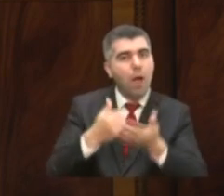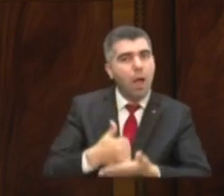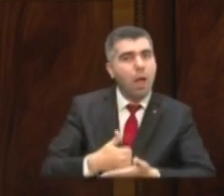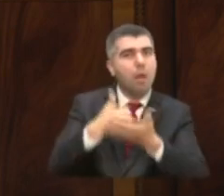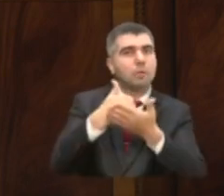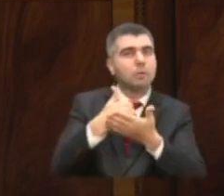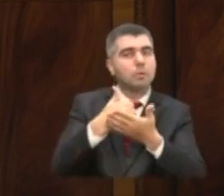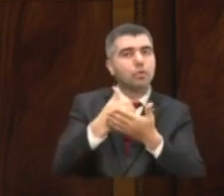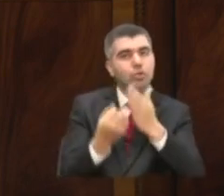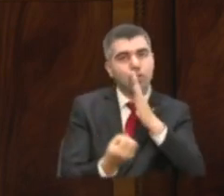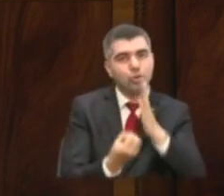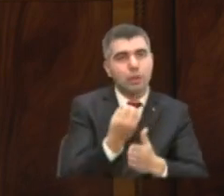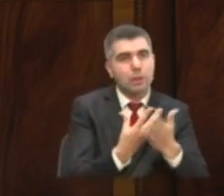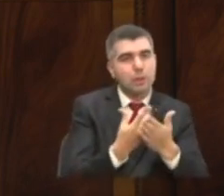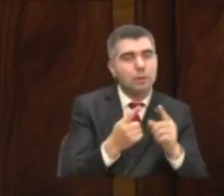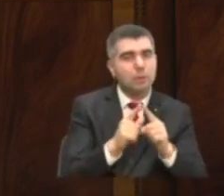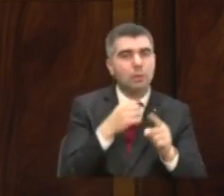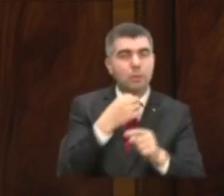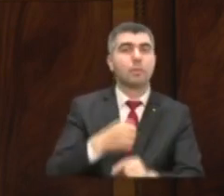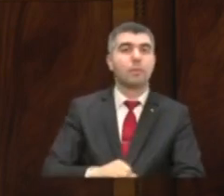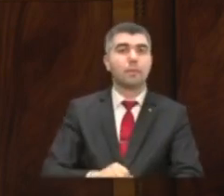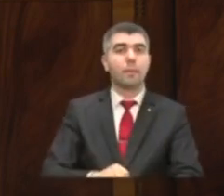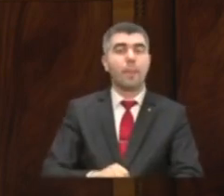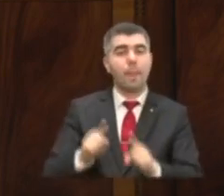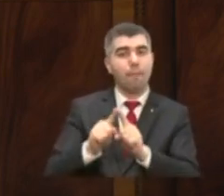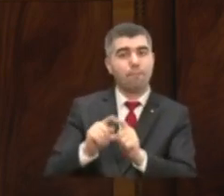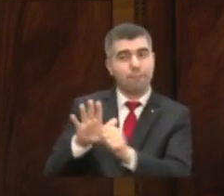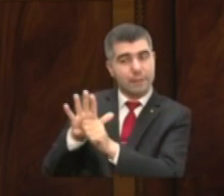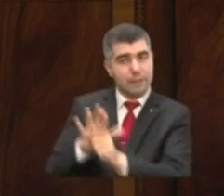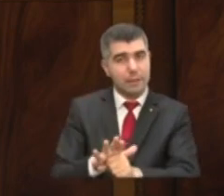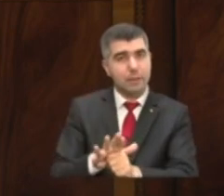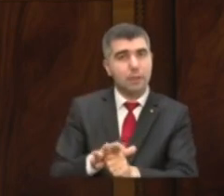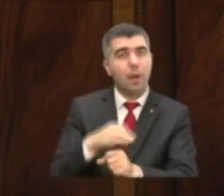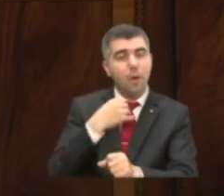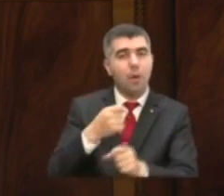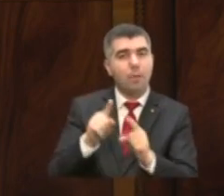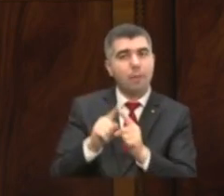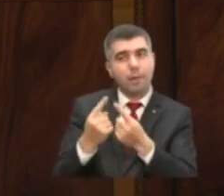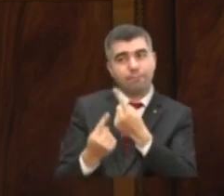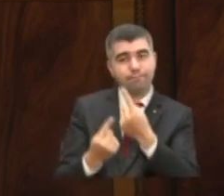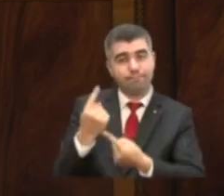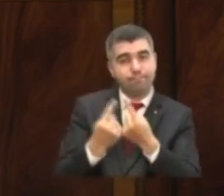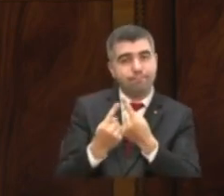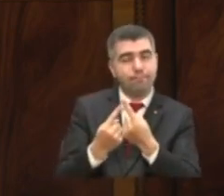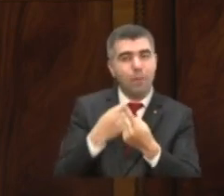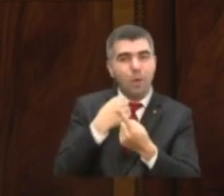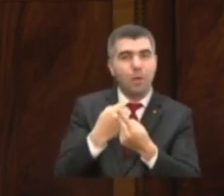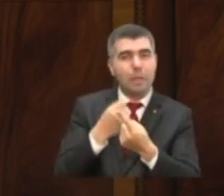منتجة حتى لا تتحول إلى طاقة سلبية وعنوانا للانفلات والانحراف